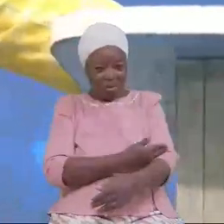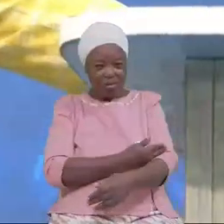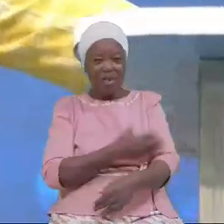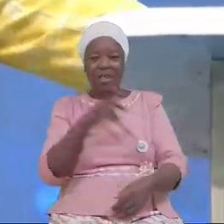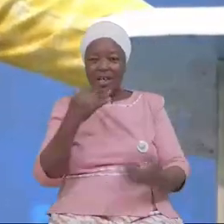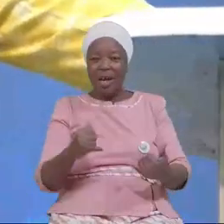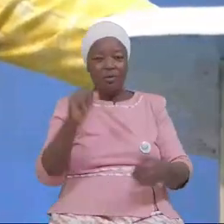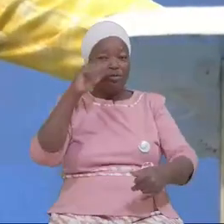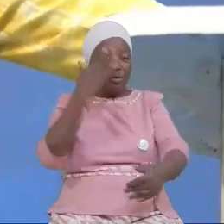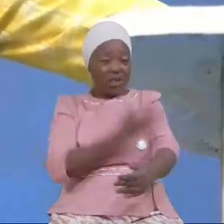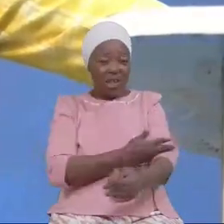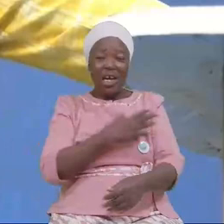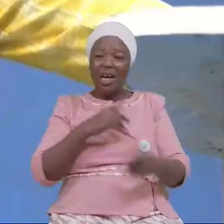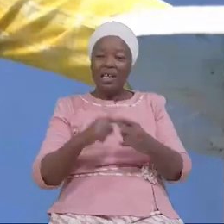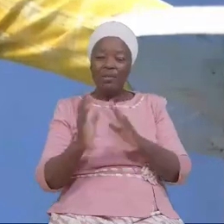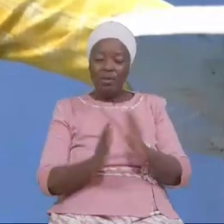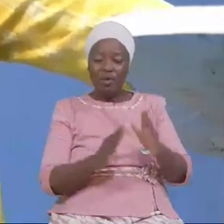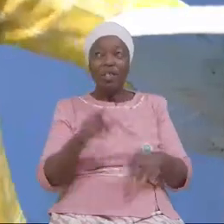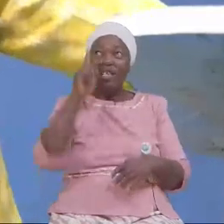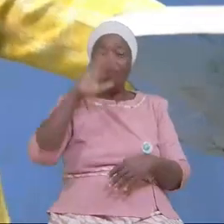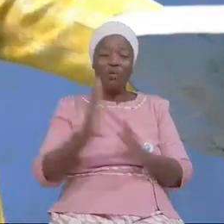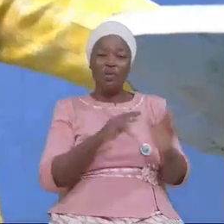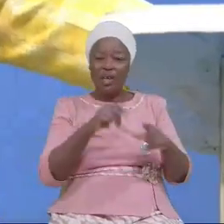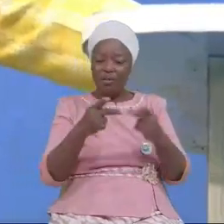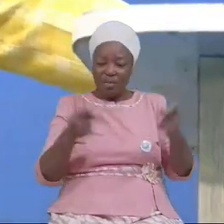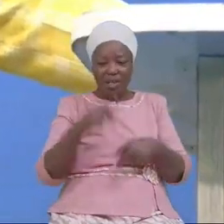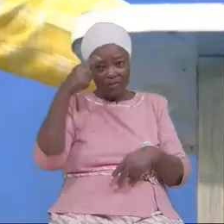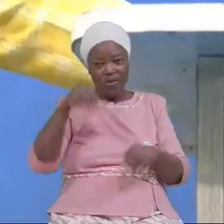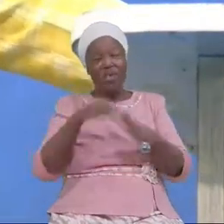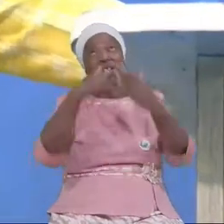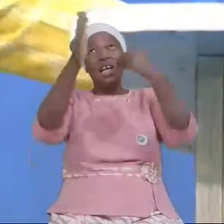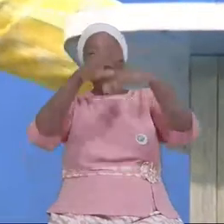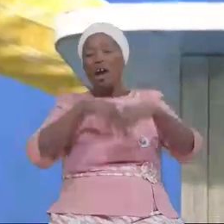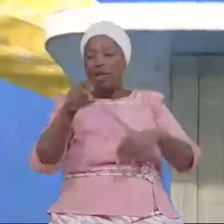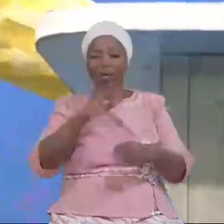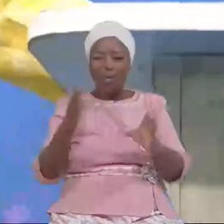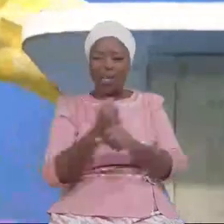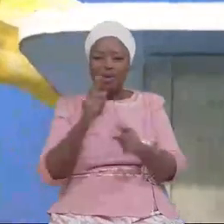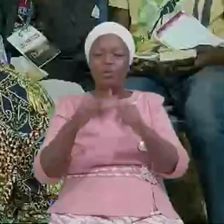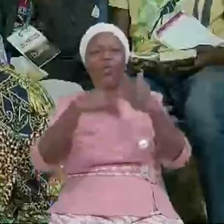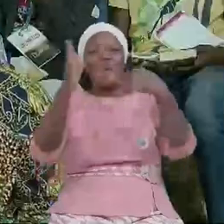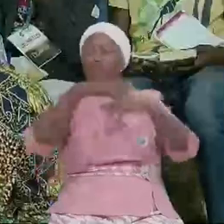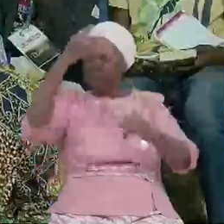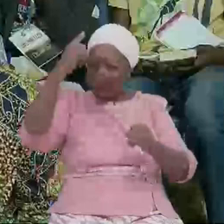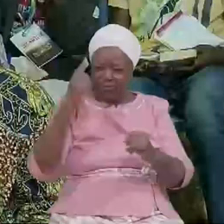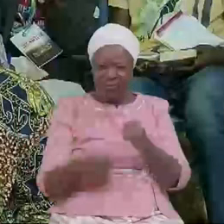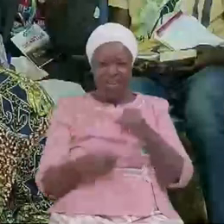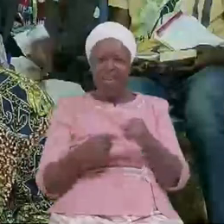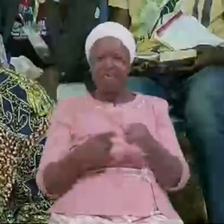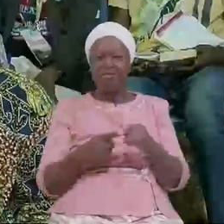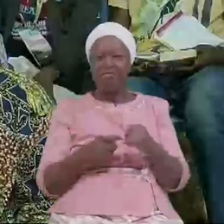qu'il va préparer une place pour toi au ciel, et tu iras au ciel, c'est final.